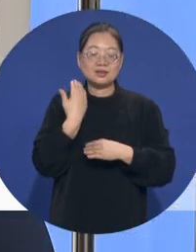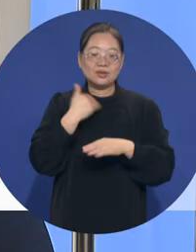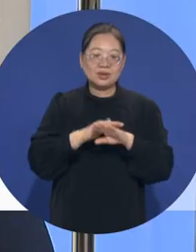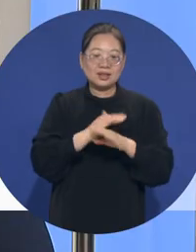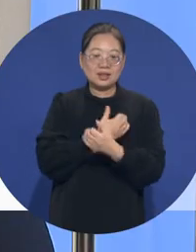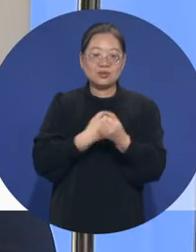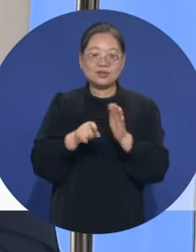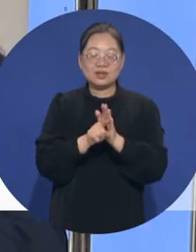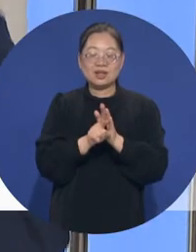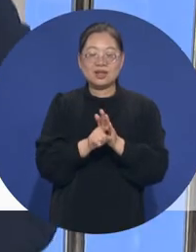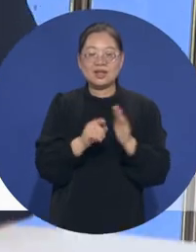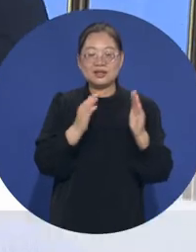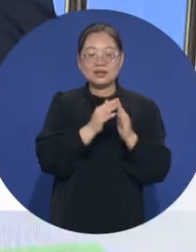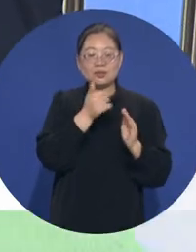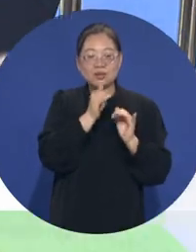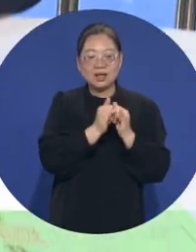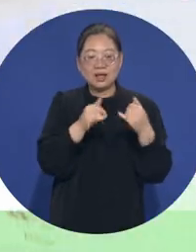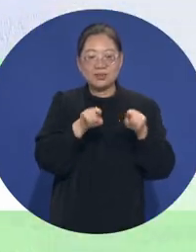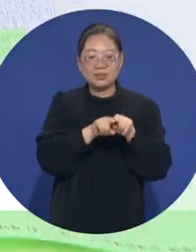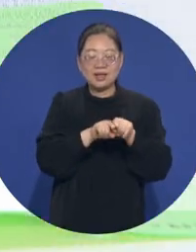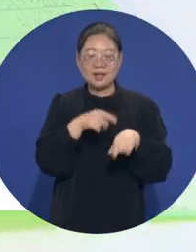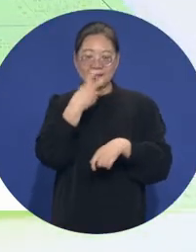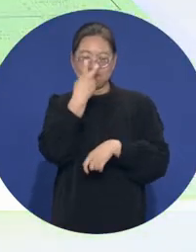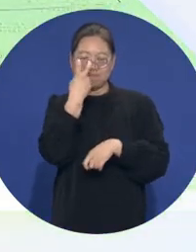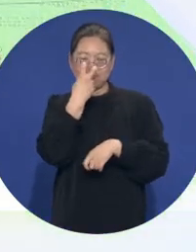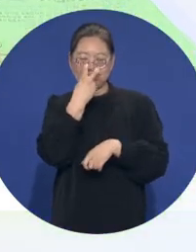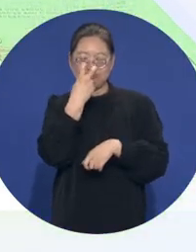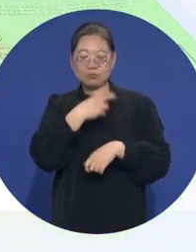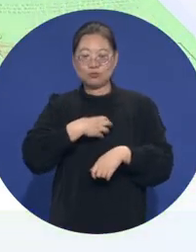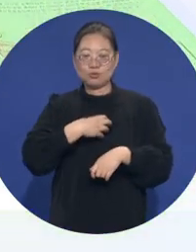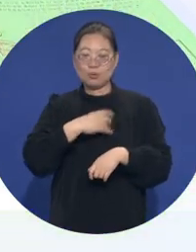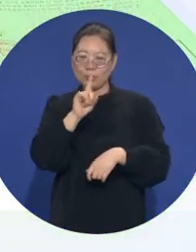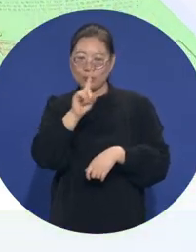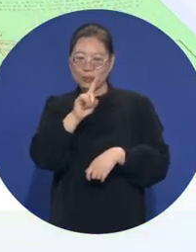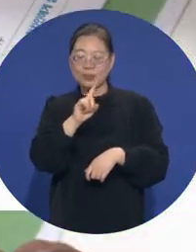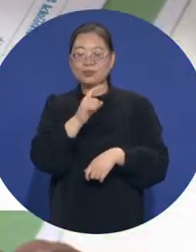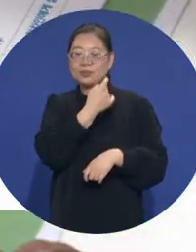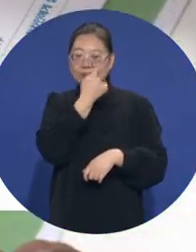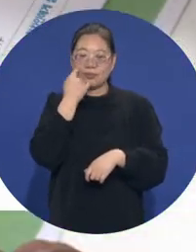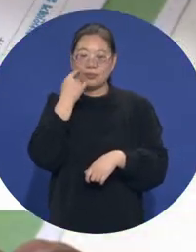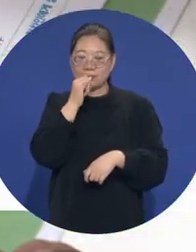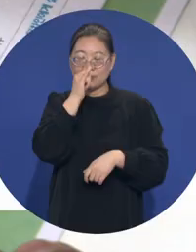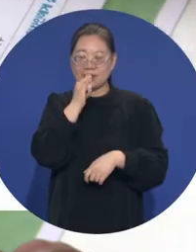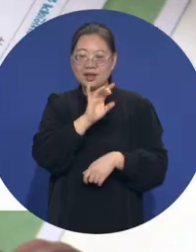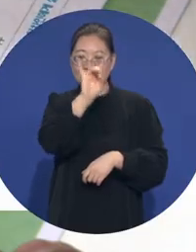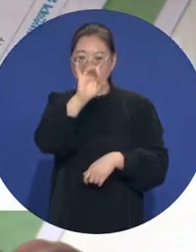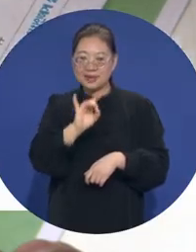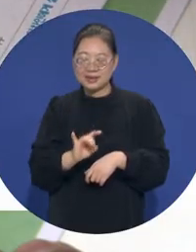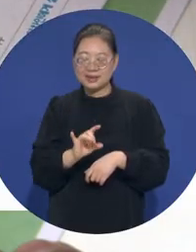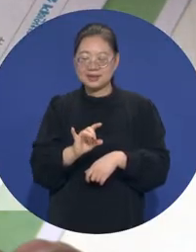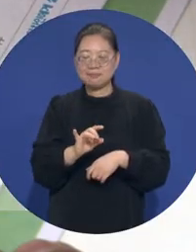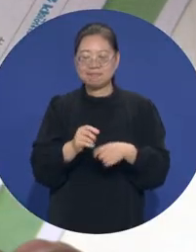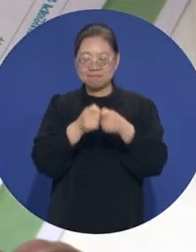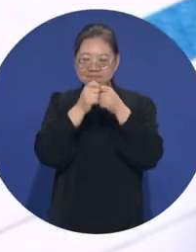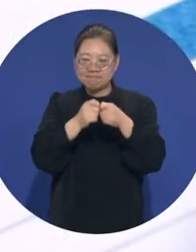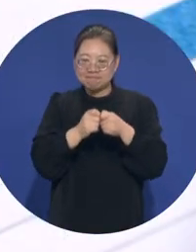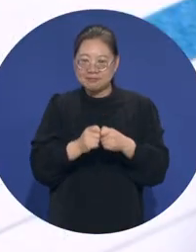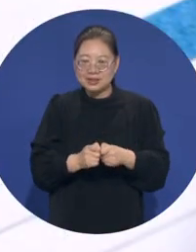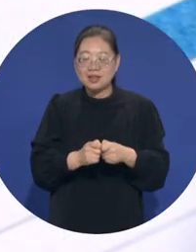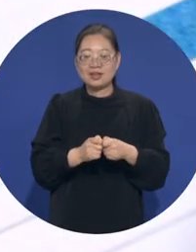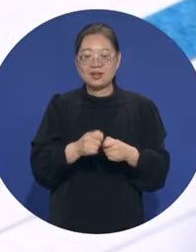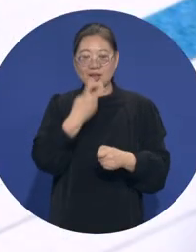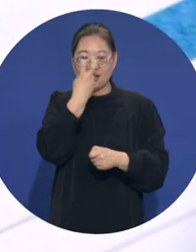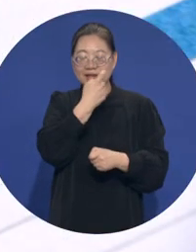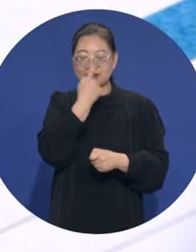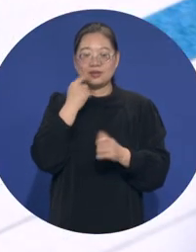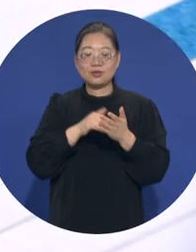중개사와 함께 체크리스트 항목을 확인하며 위험 요소를 점검합니다. 이처럼 하나씩 짚어가며 계약한다는 점이 임차인들에겐